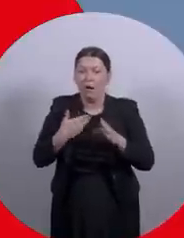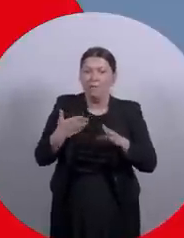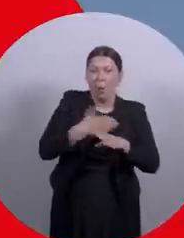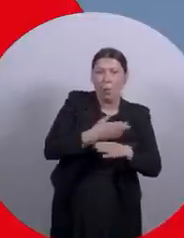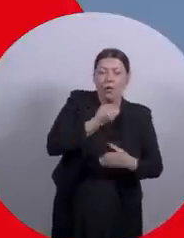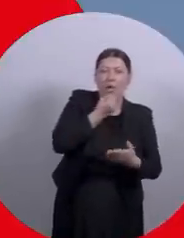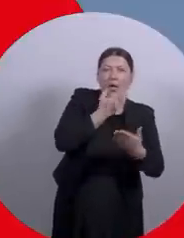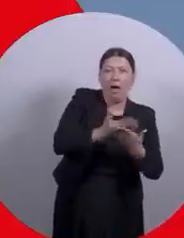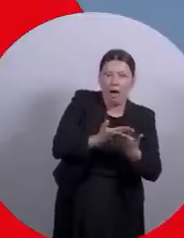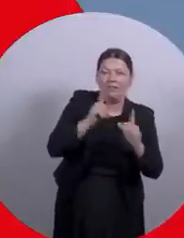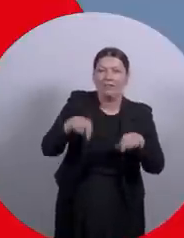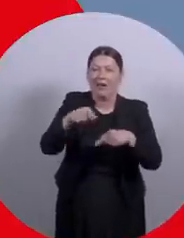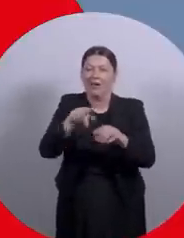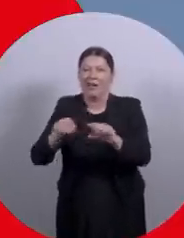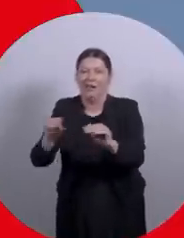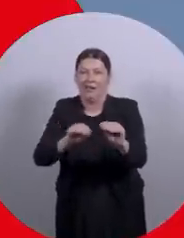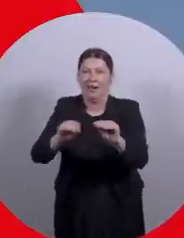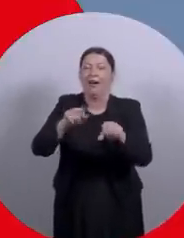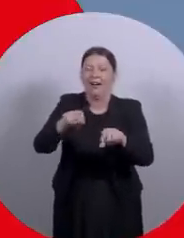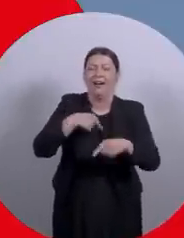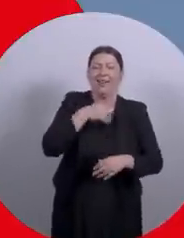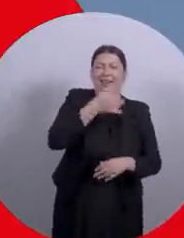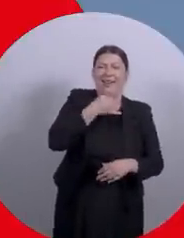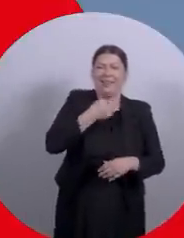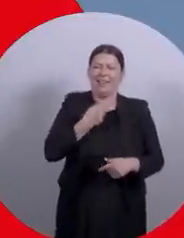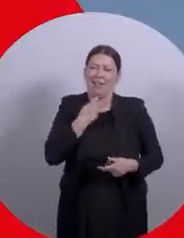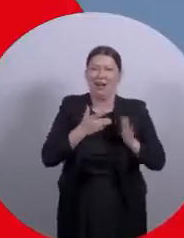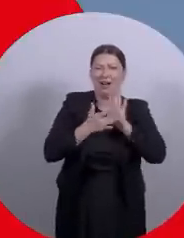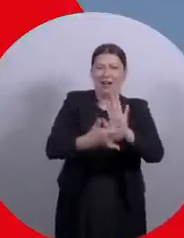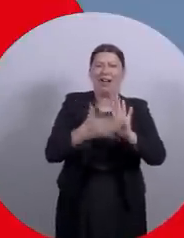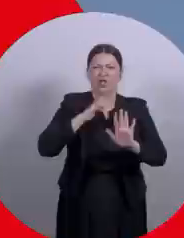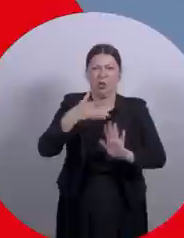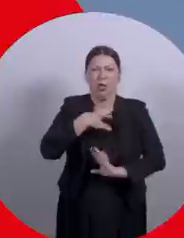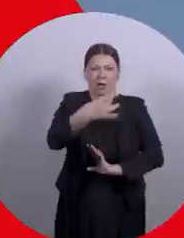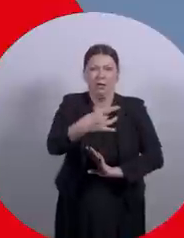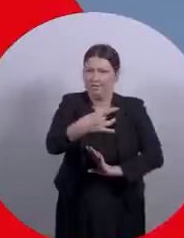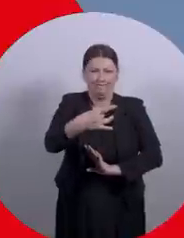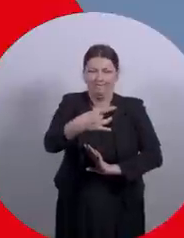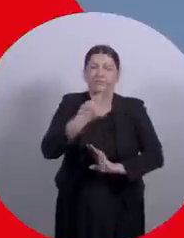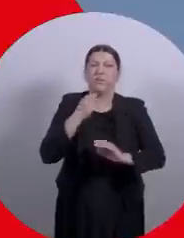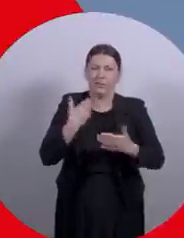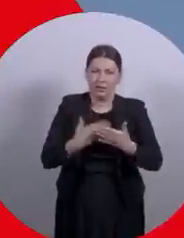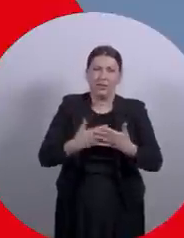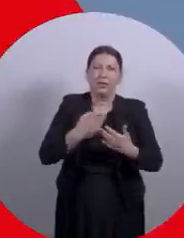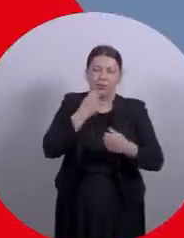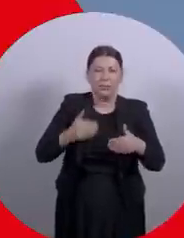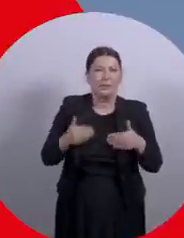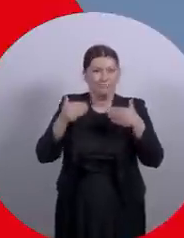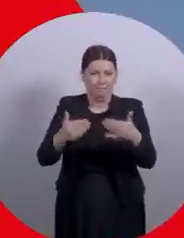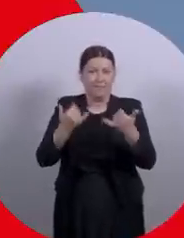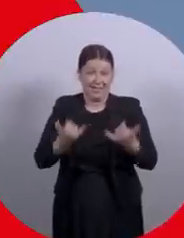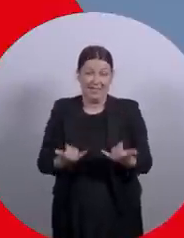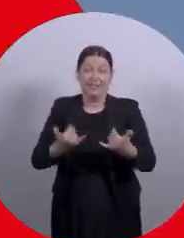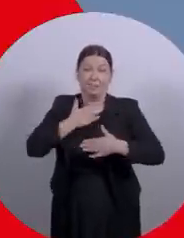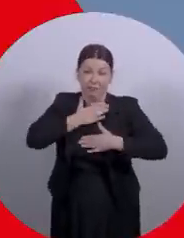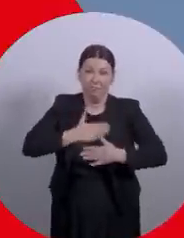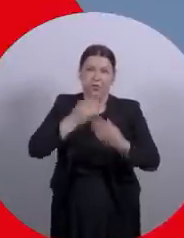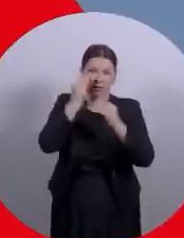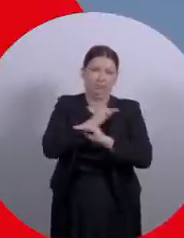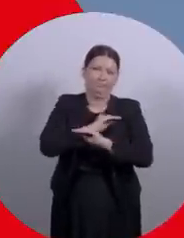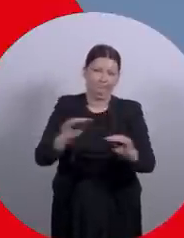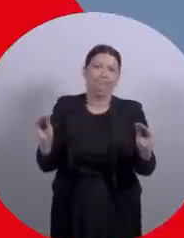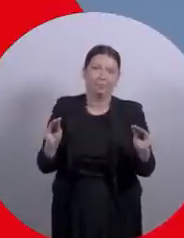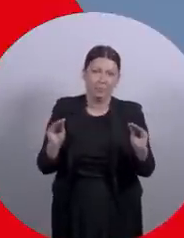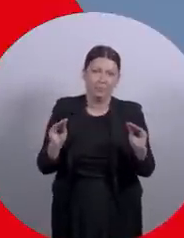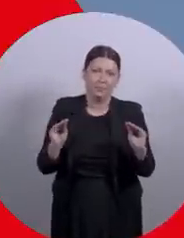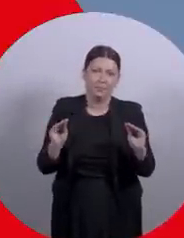ja das sagt der bewusst in der Rede damit der gewählt wird ich möchte das an dieser Stelle sagen jetzt möchte ich das sagen